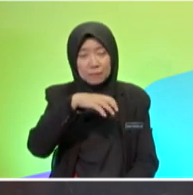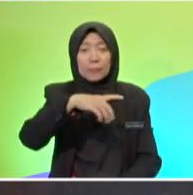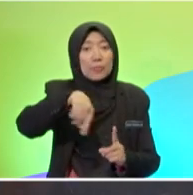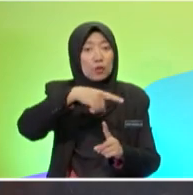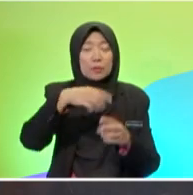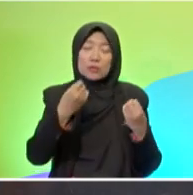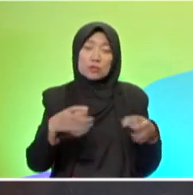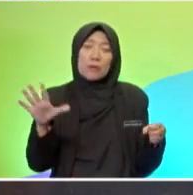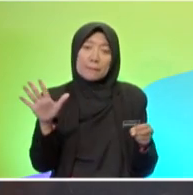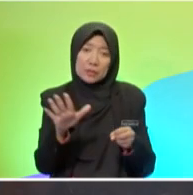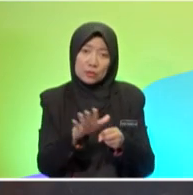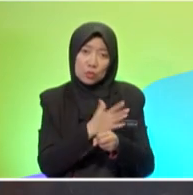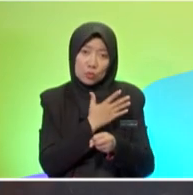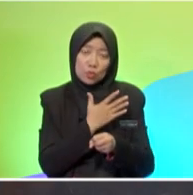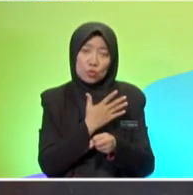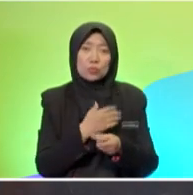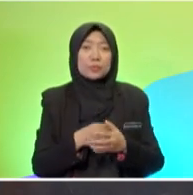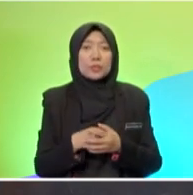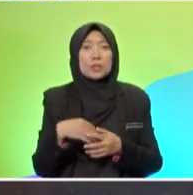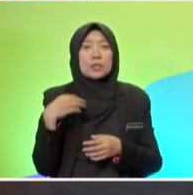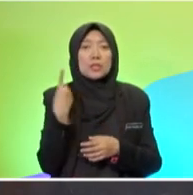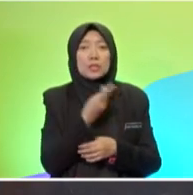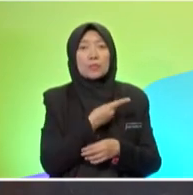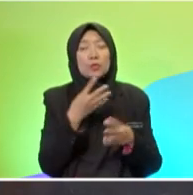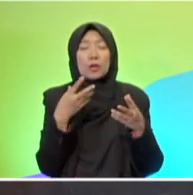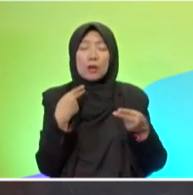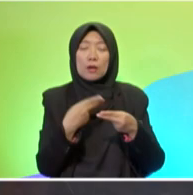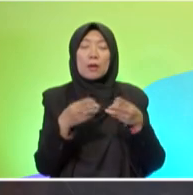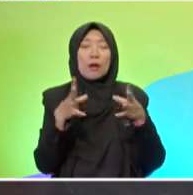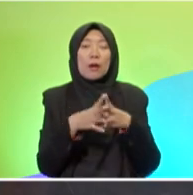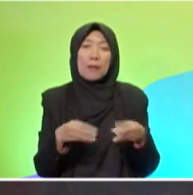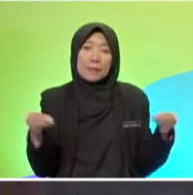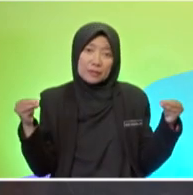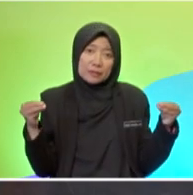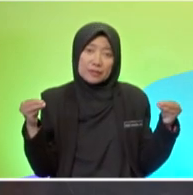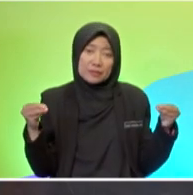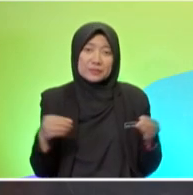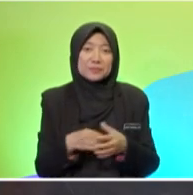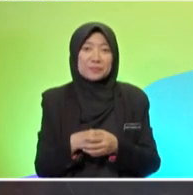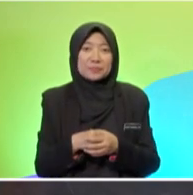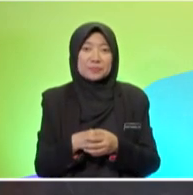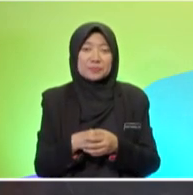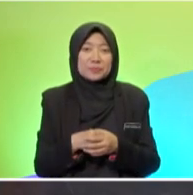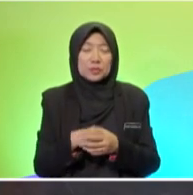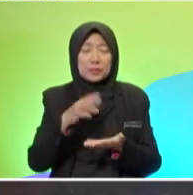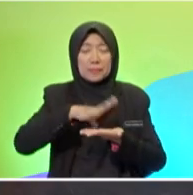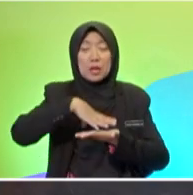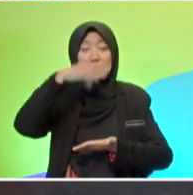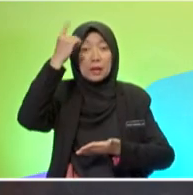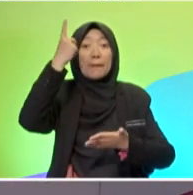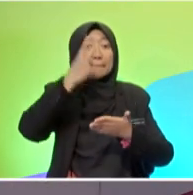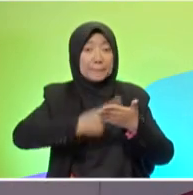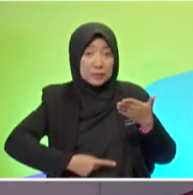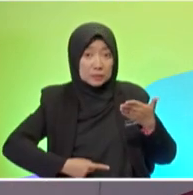tu dah penuh menandakan kita pun dah sampai ke penghujungnya. Betul. Sedikit rumusan daripada cikgu tentang apa yang kita belajar pada hari ini. Okey,